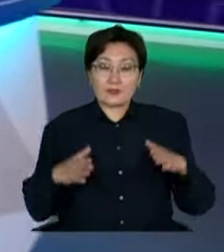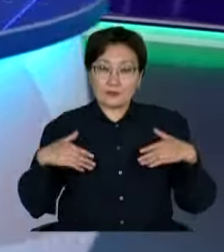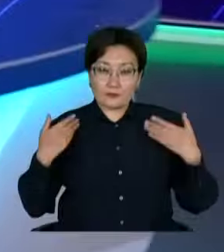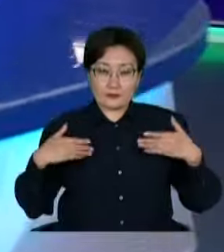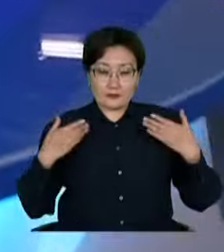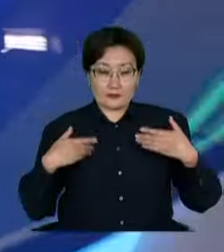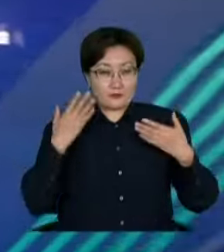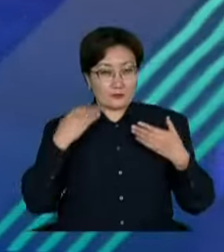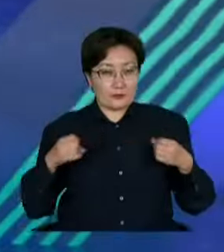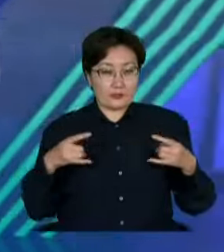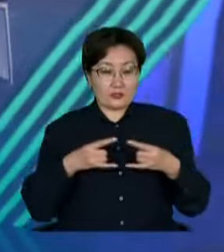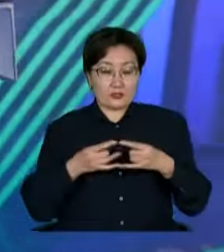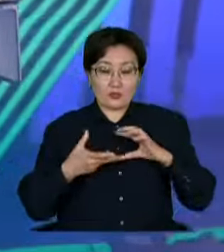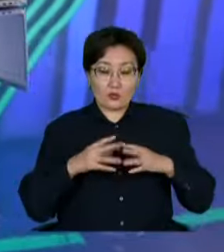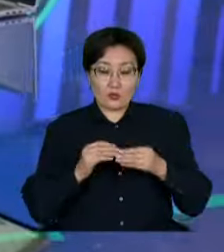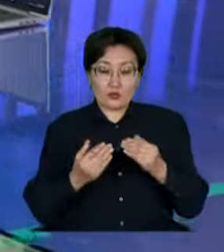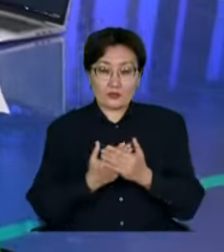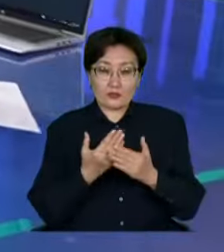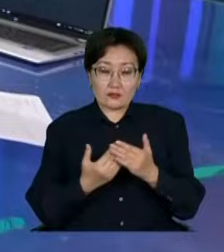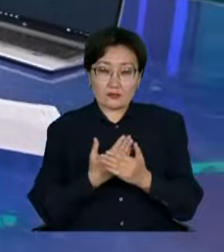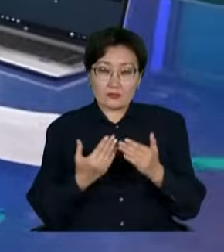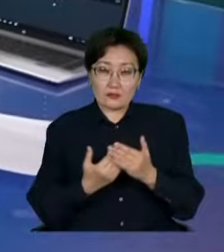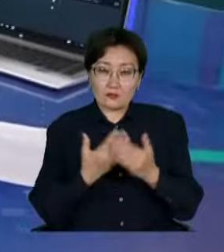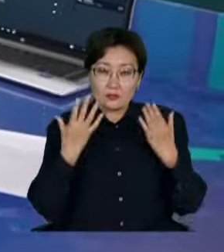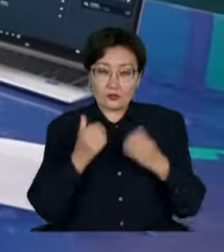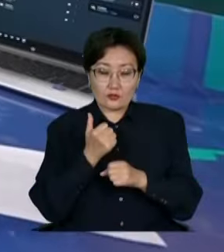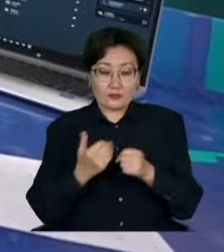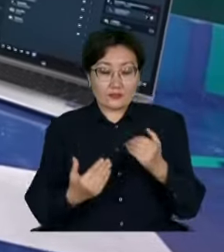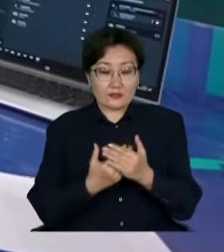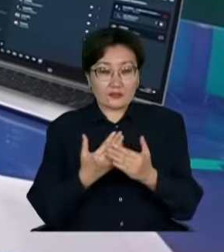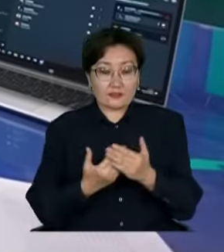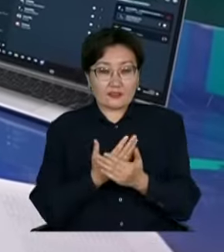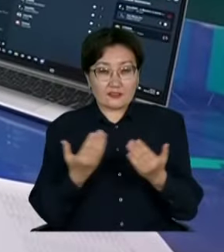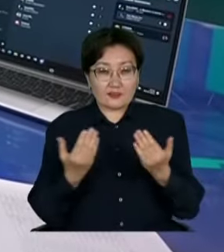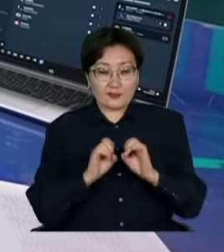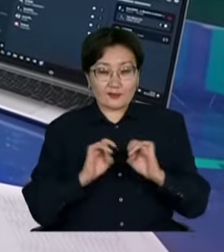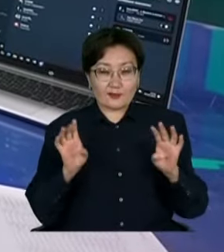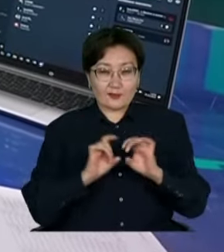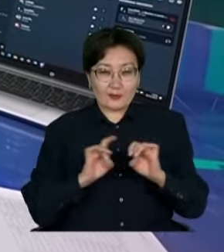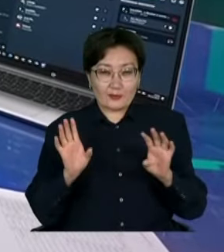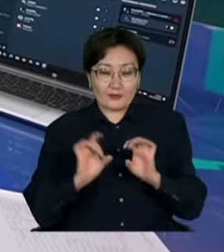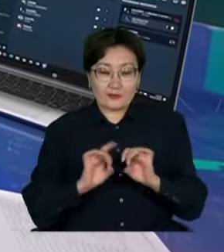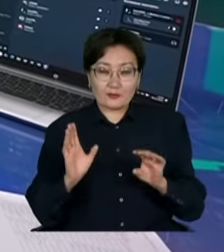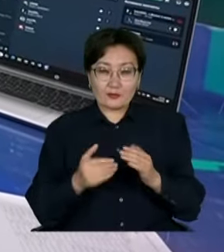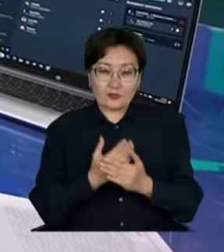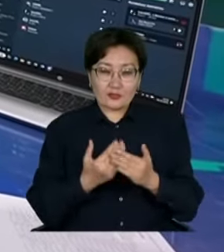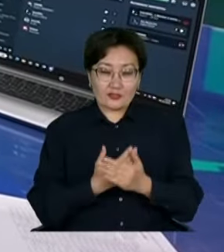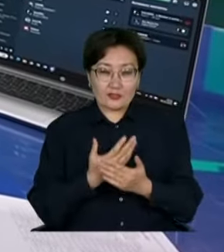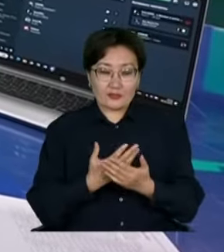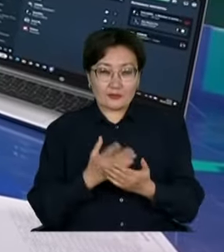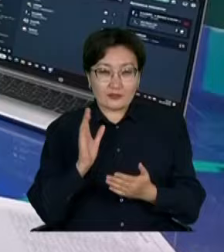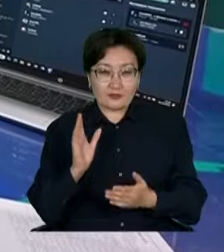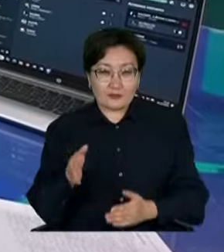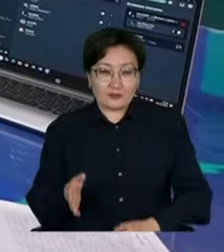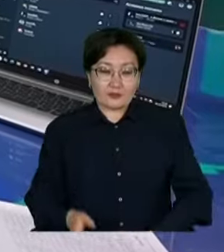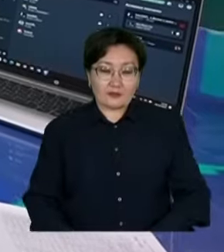Армысыздар, қадырлы көрермен, Алматы телеарнасының тікелей эфирінде қорытынды жаңалықтар. Студияда мен Аяулым Көлжігіт және әріптесім Бұлбұл Қалнырқызы.